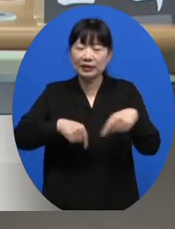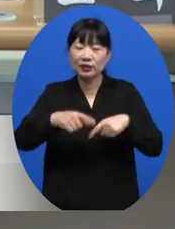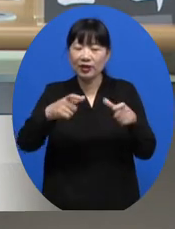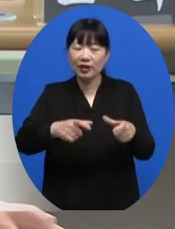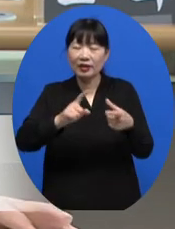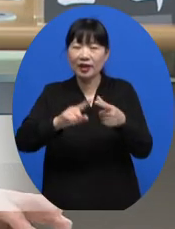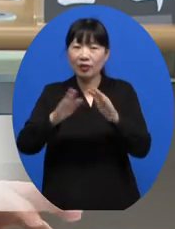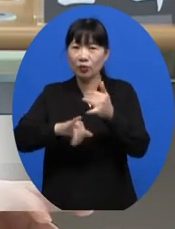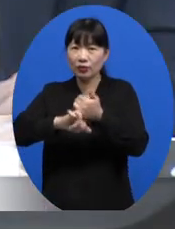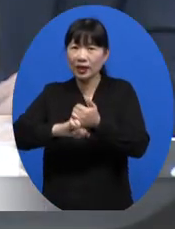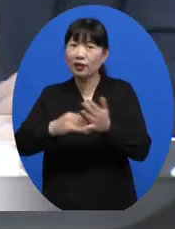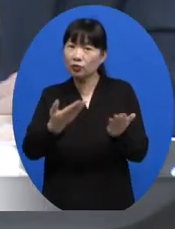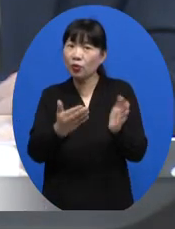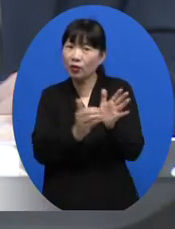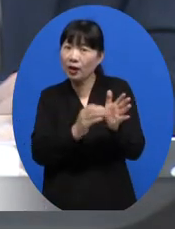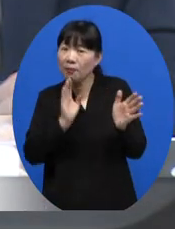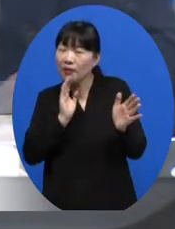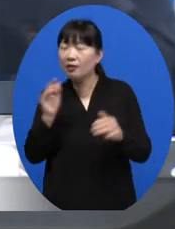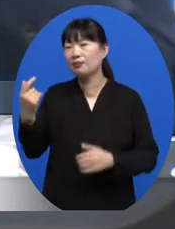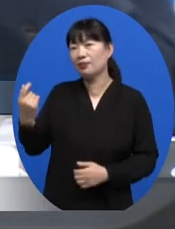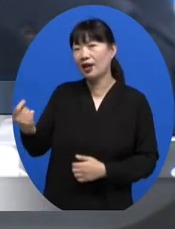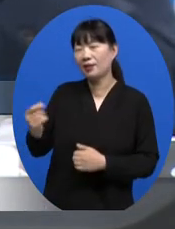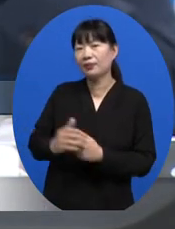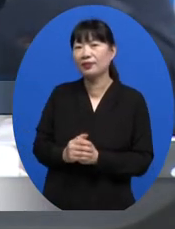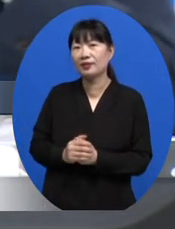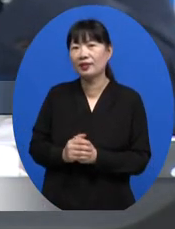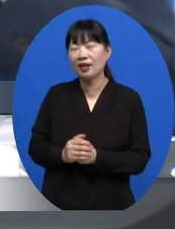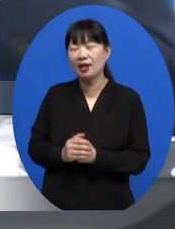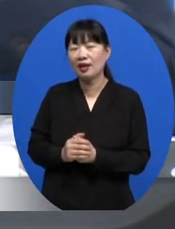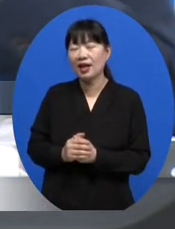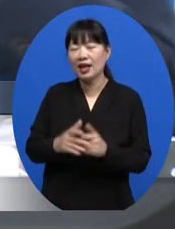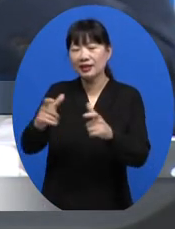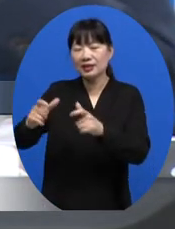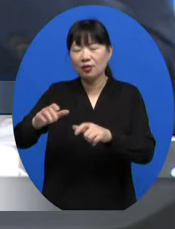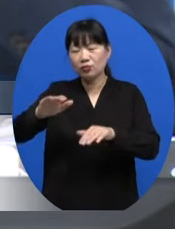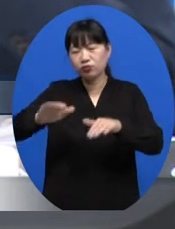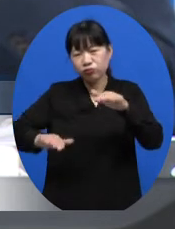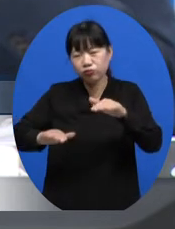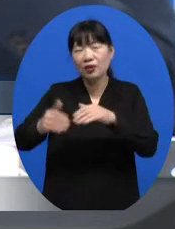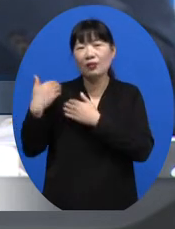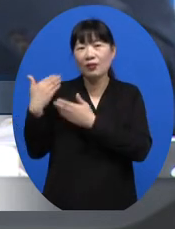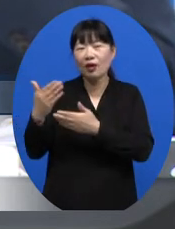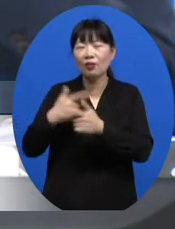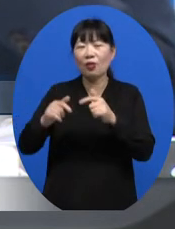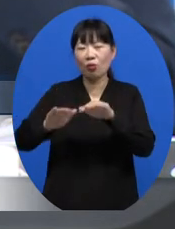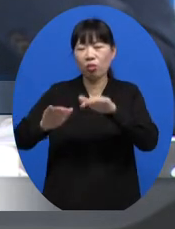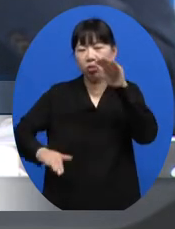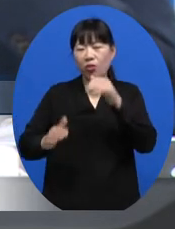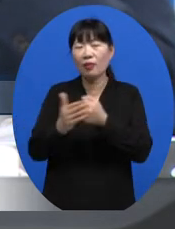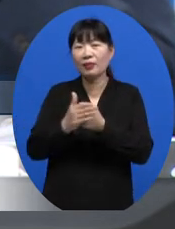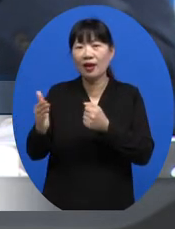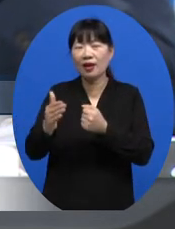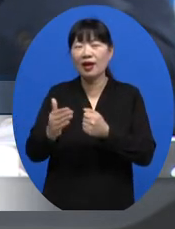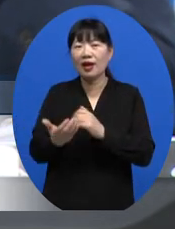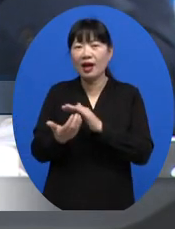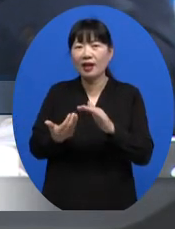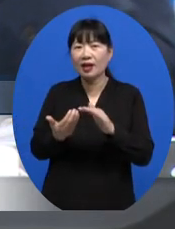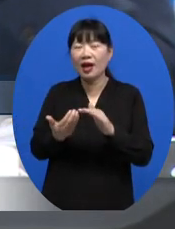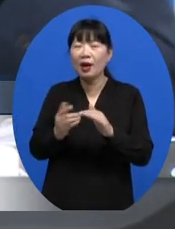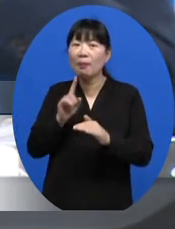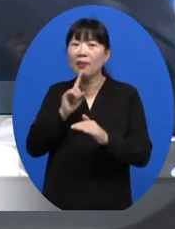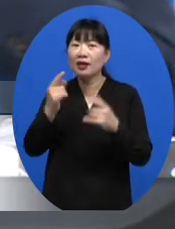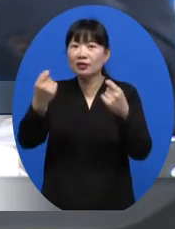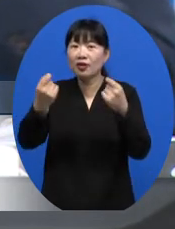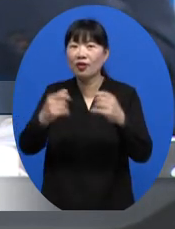관해서 공약을 하셨죠 그렇습니다 지구로이 불균형을 놔둔다면 더욱 불균형 커질 겁니다 저는 오히려 아까 인사말에서